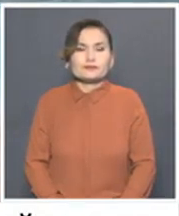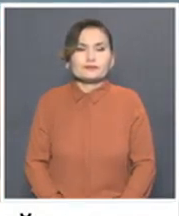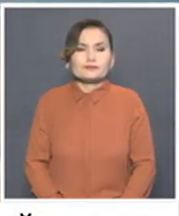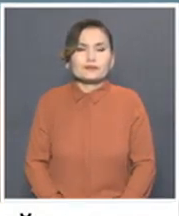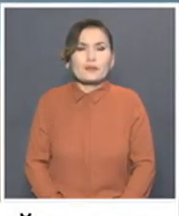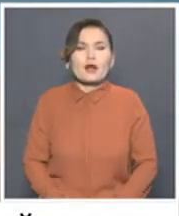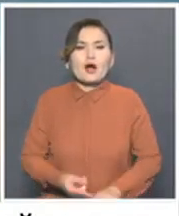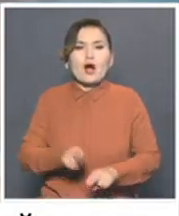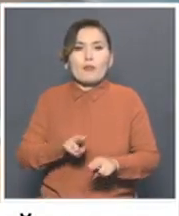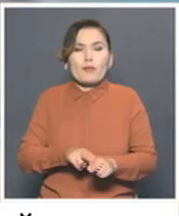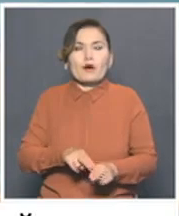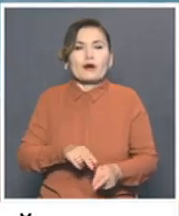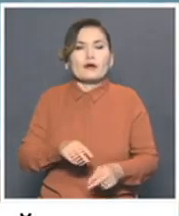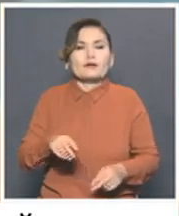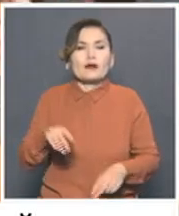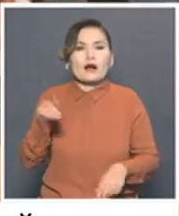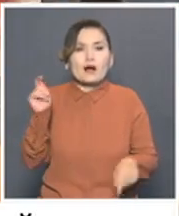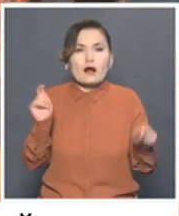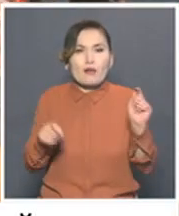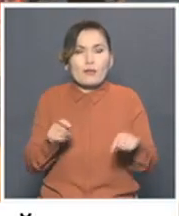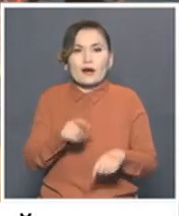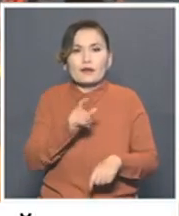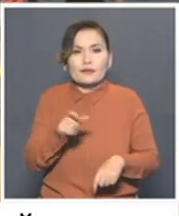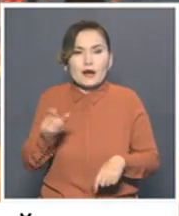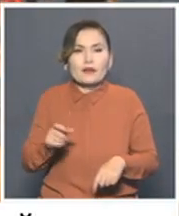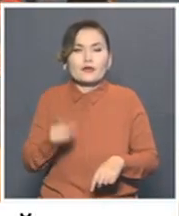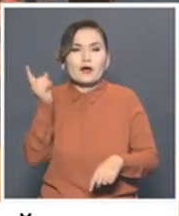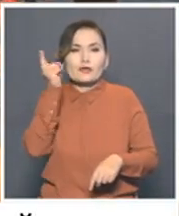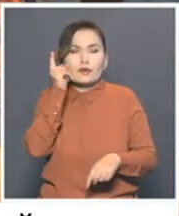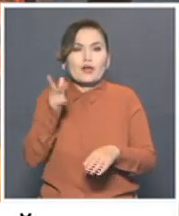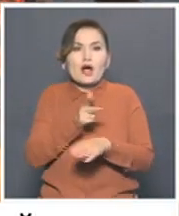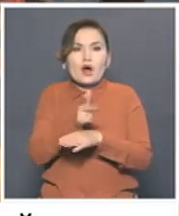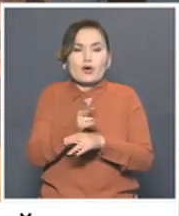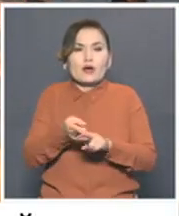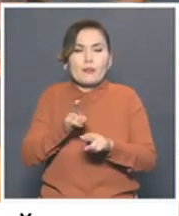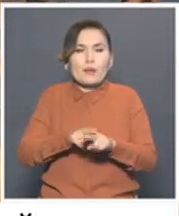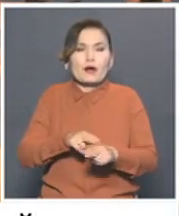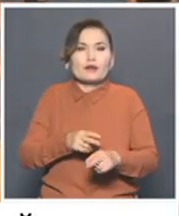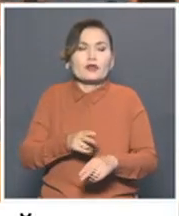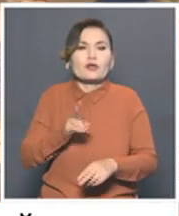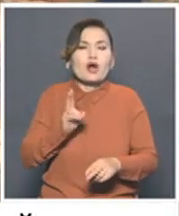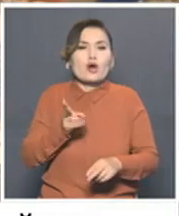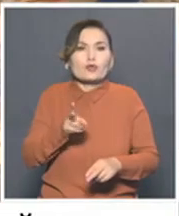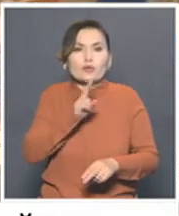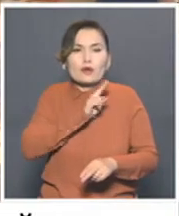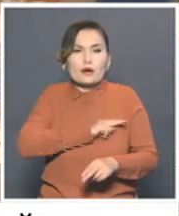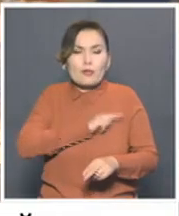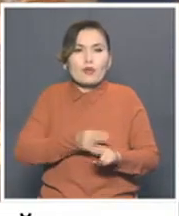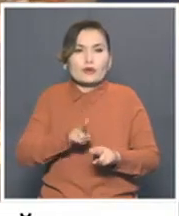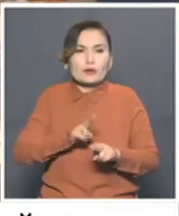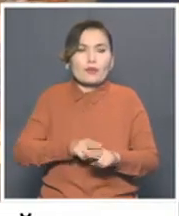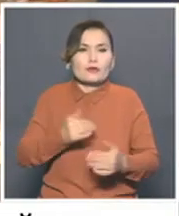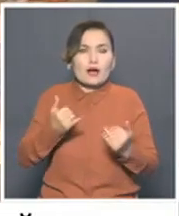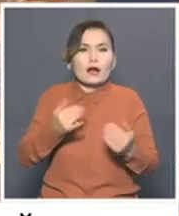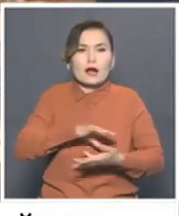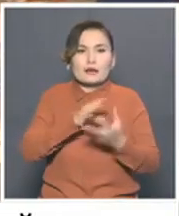Бұл қалалық жағажайларға бара алмаған тұрғынның бейнежазбасы. Ол тегін жағалауға тыйым салып, ақылыларды жұмыс істеткен биліктің әрекетін түсінбей